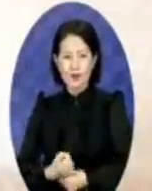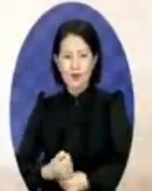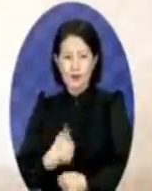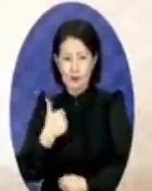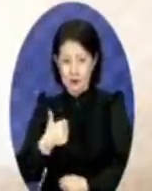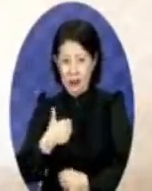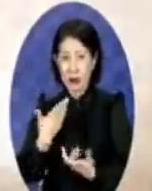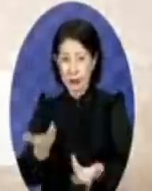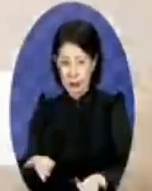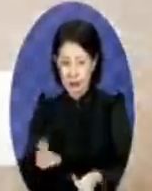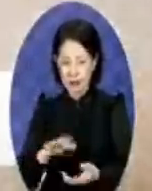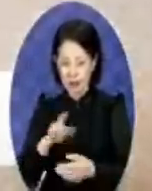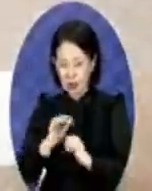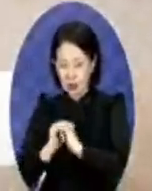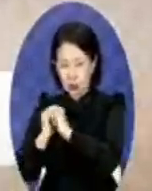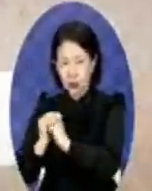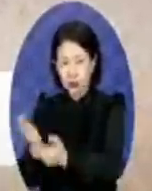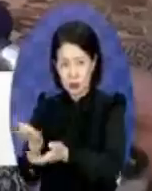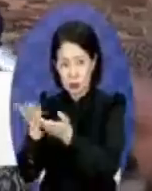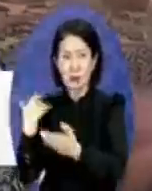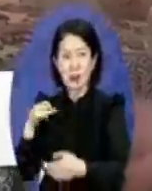учраас ийхүү эрхэмлдэг байжээ.